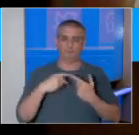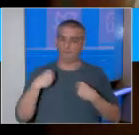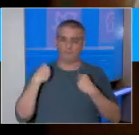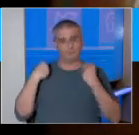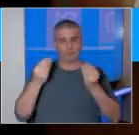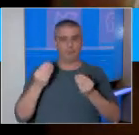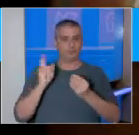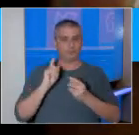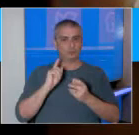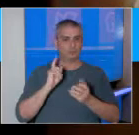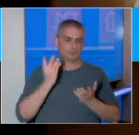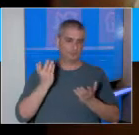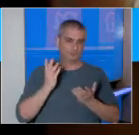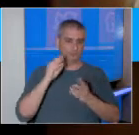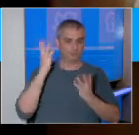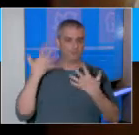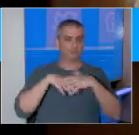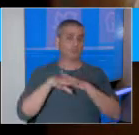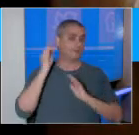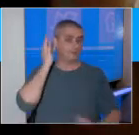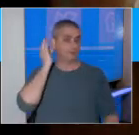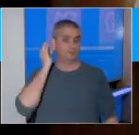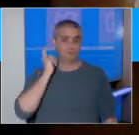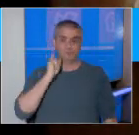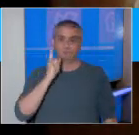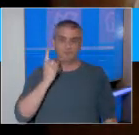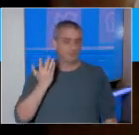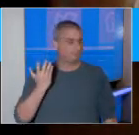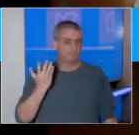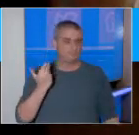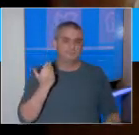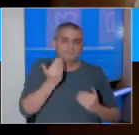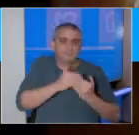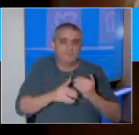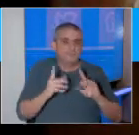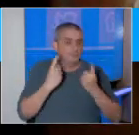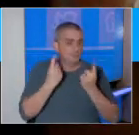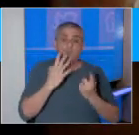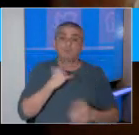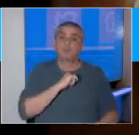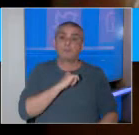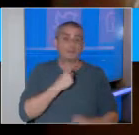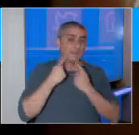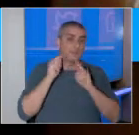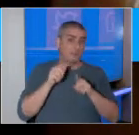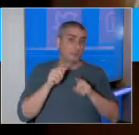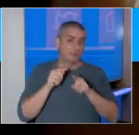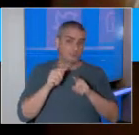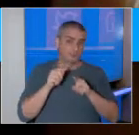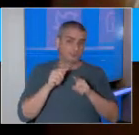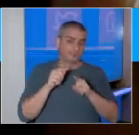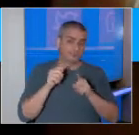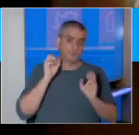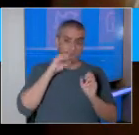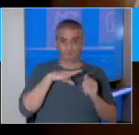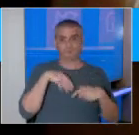ובמתנות שנותנים למי שהולך לשלב נשים, אבל בסופו של דבר מה שקרה, מה שהיה מאוד מעניין בדיון הזה,